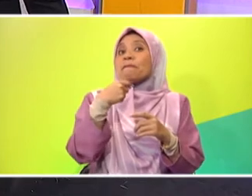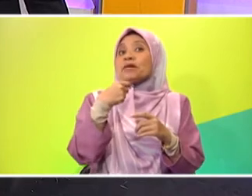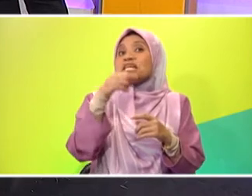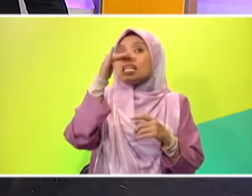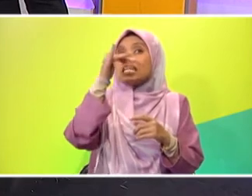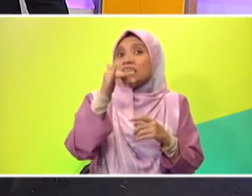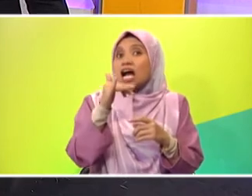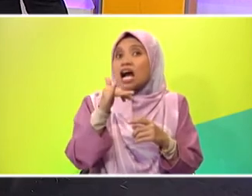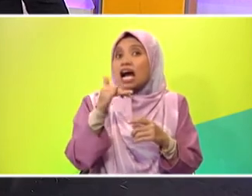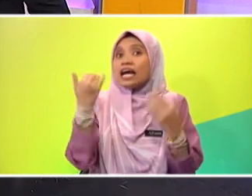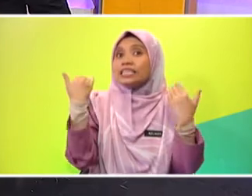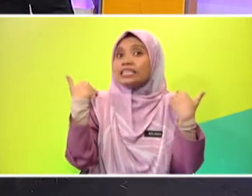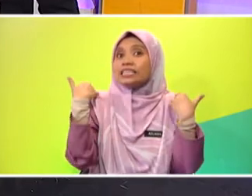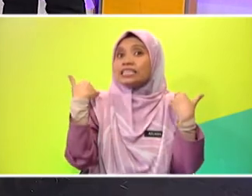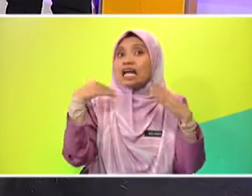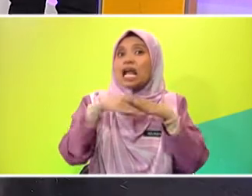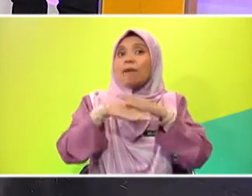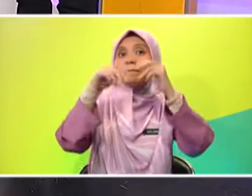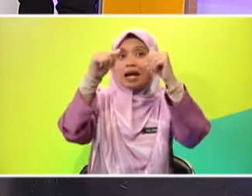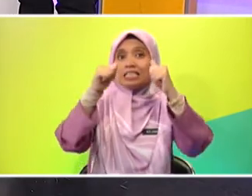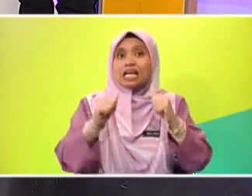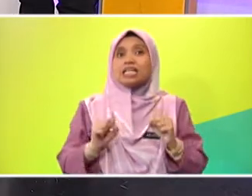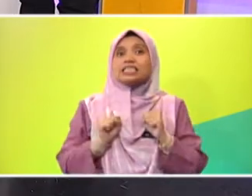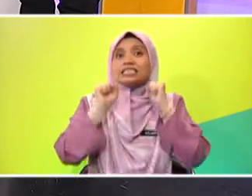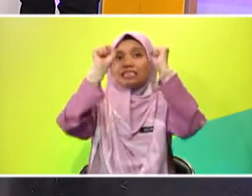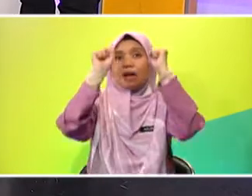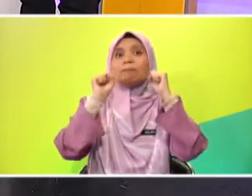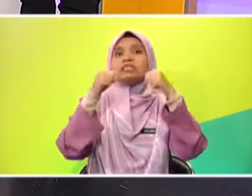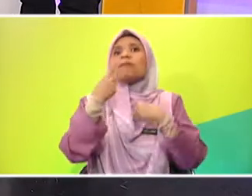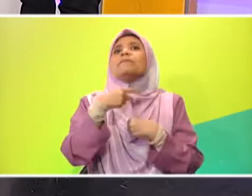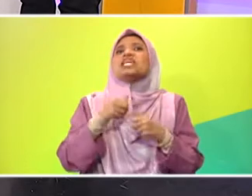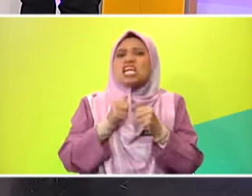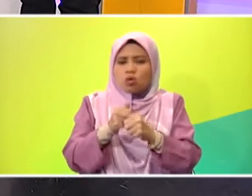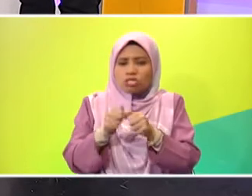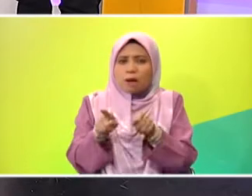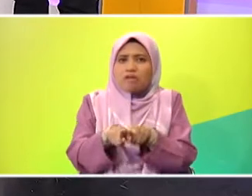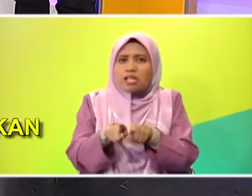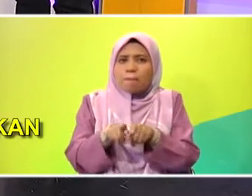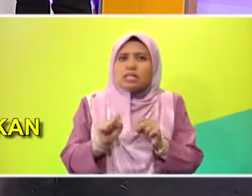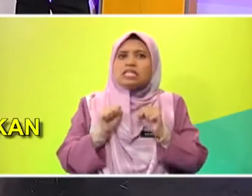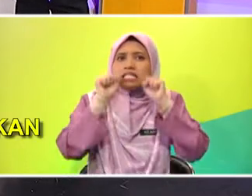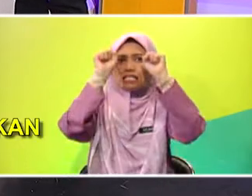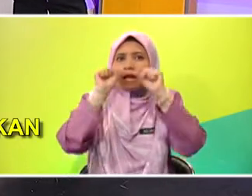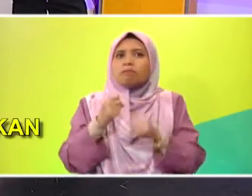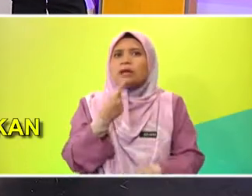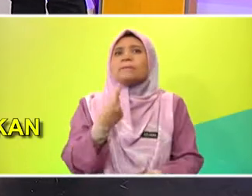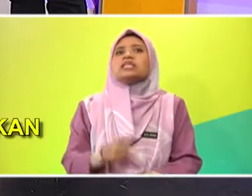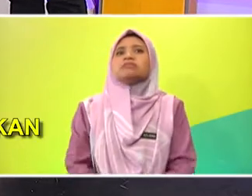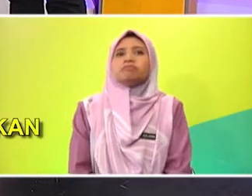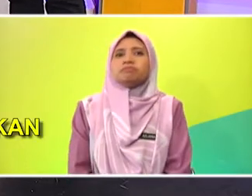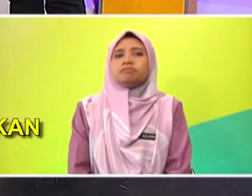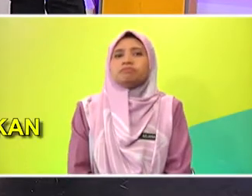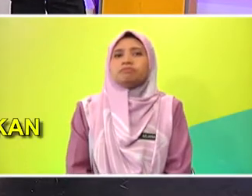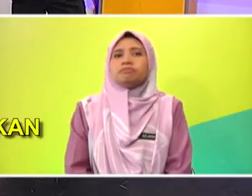di zaman gajian terlibat dalam acara senamrobik tadi baik AC Ingat saya bila cukup Terangkan